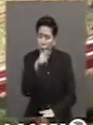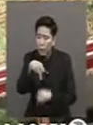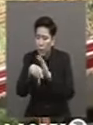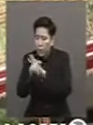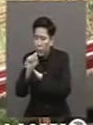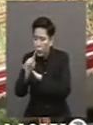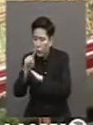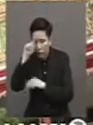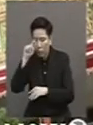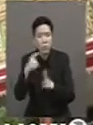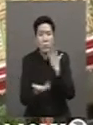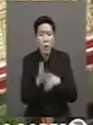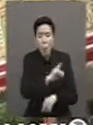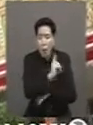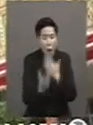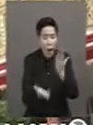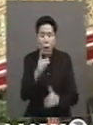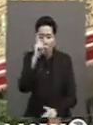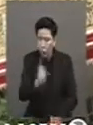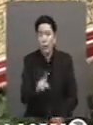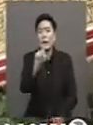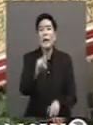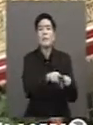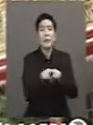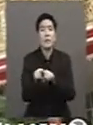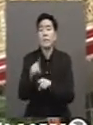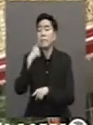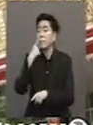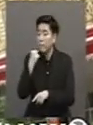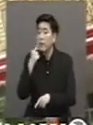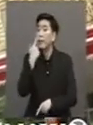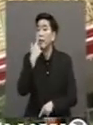บบนี้นี่สีประจำวันเกิดวันอาทิตย์ก็สีแ